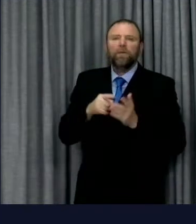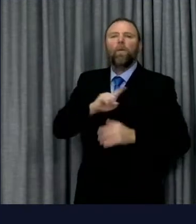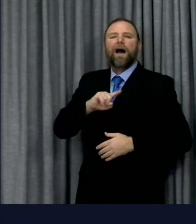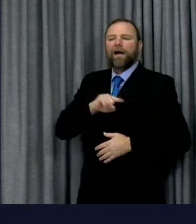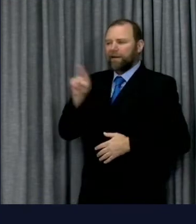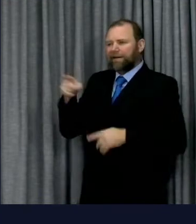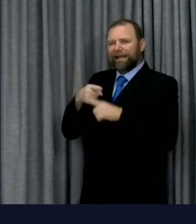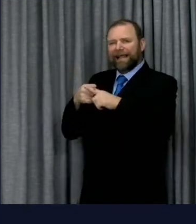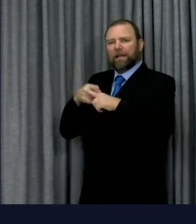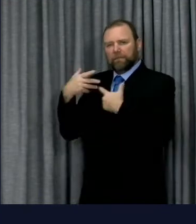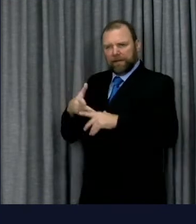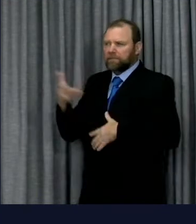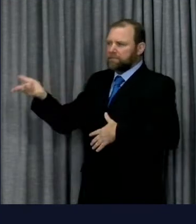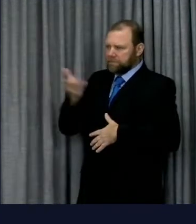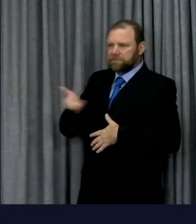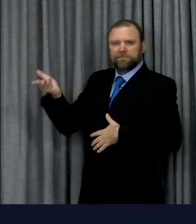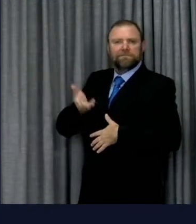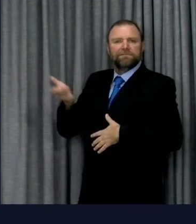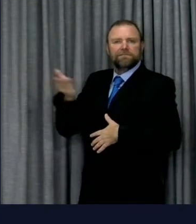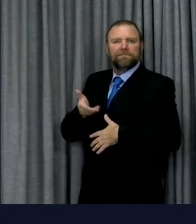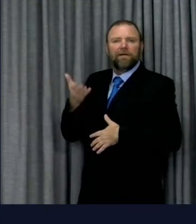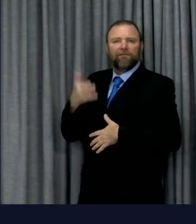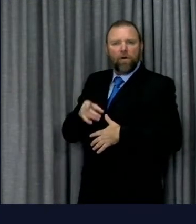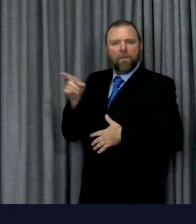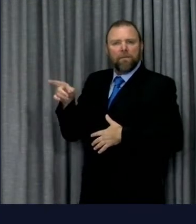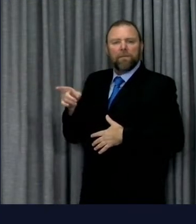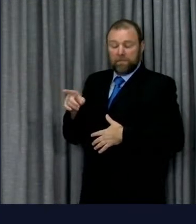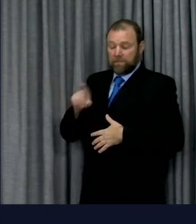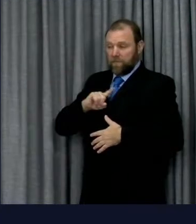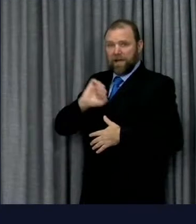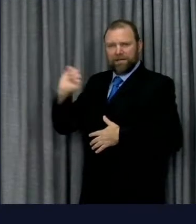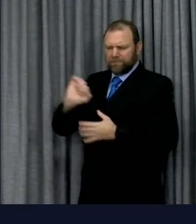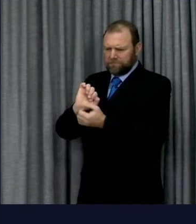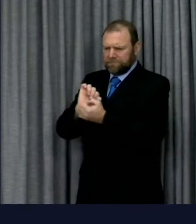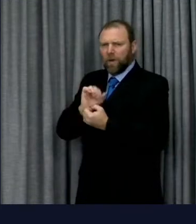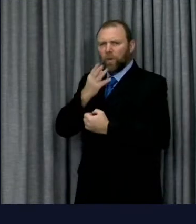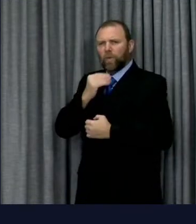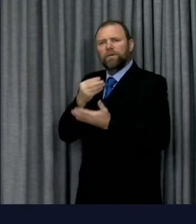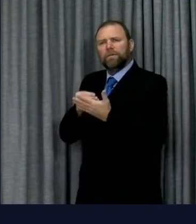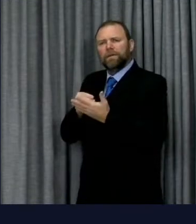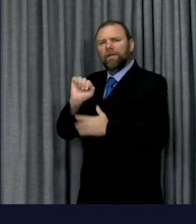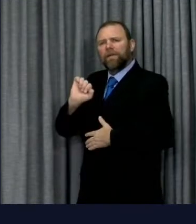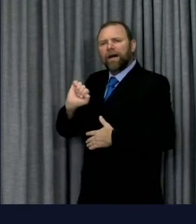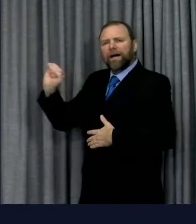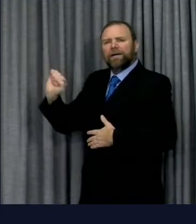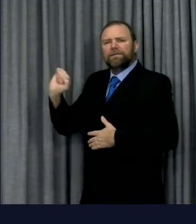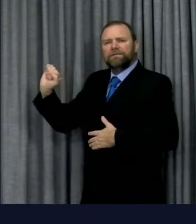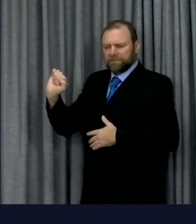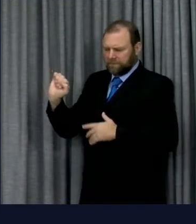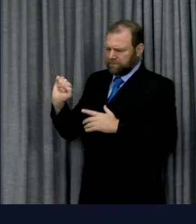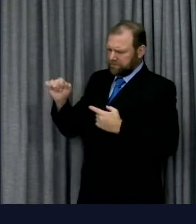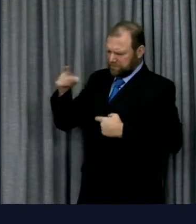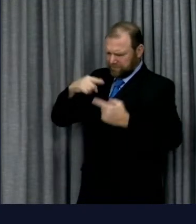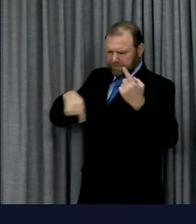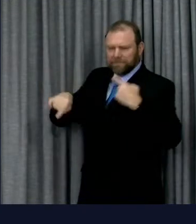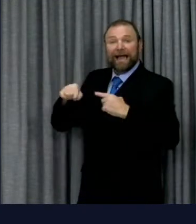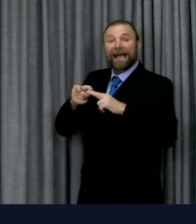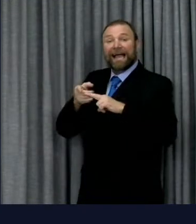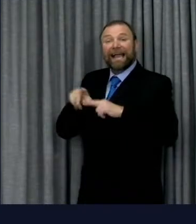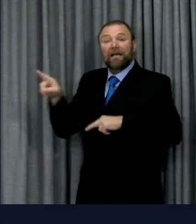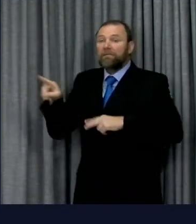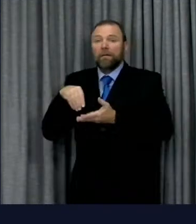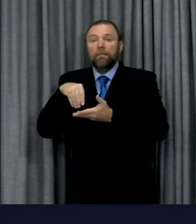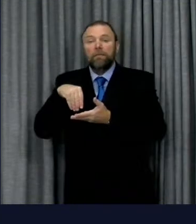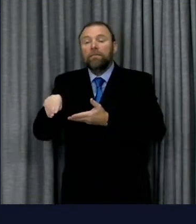mae digon da ni a hyn o bryd. A beth pwysig i ddweud yw, os mae penderfyniadau yn mynd i gael ei